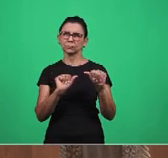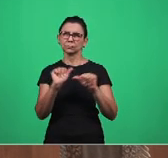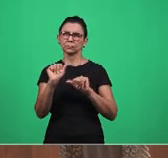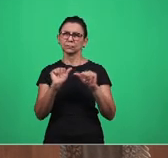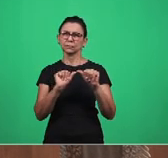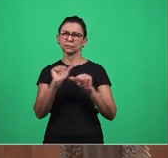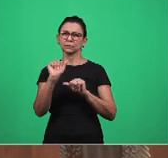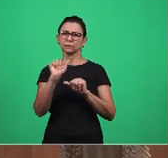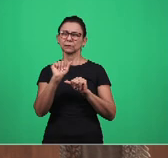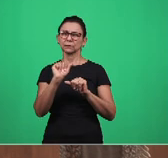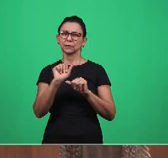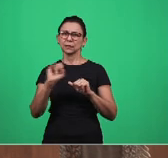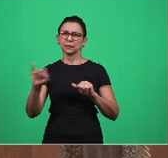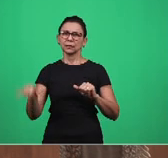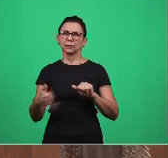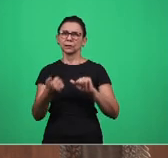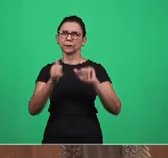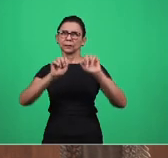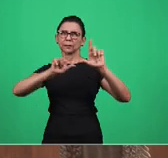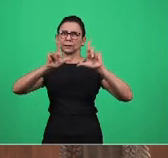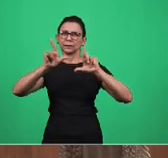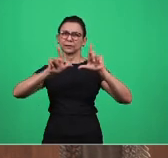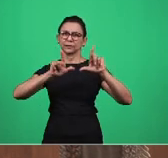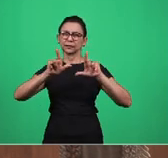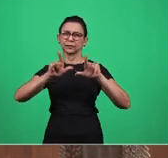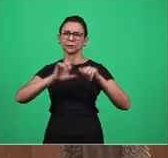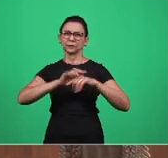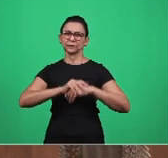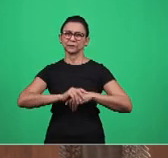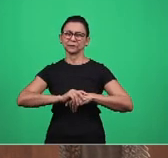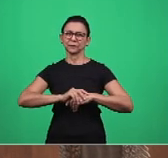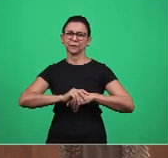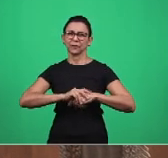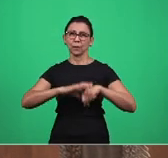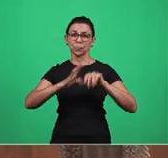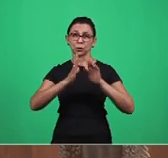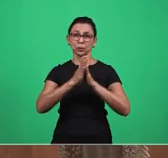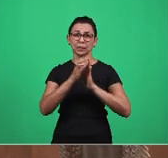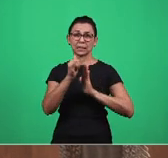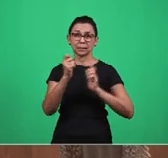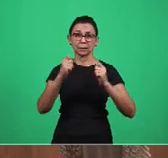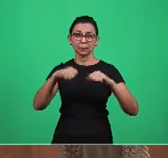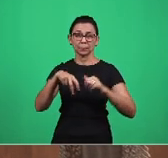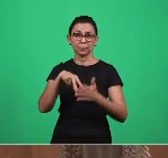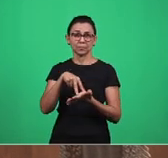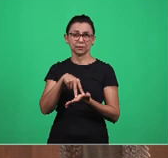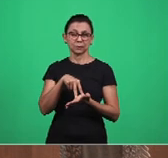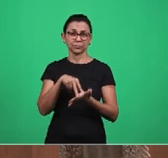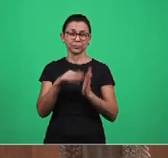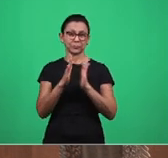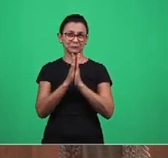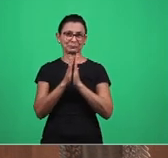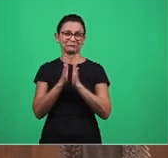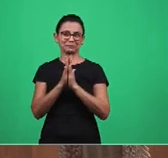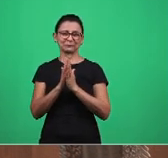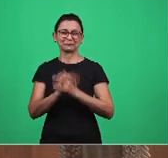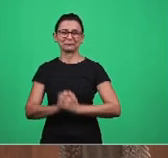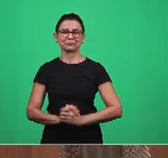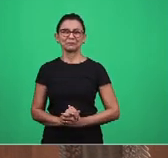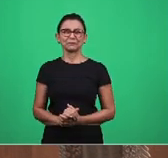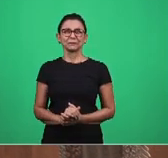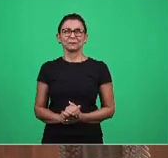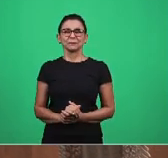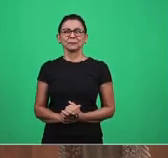un plus grand profit dans la question doctrinaire. Nous allons finir, si vous pouvez vous mettre debout pour ce moment de prière. Nous